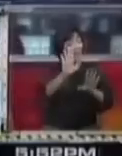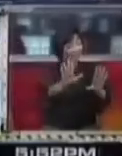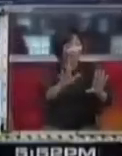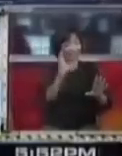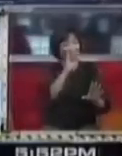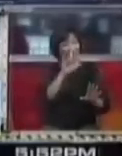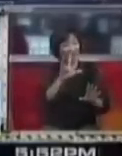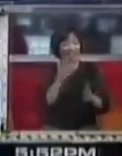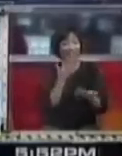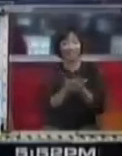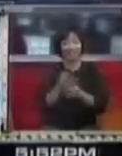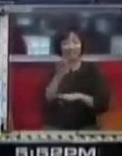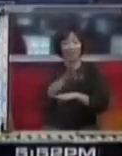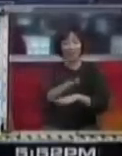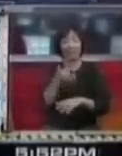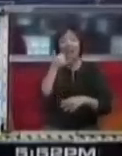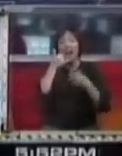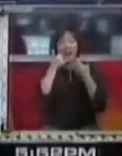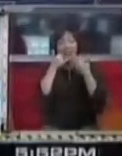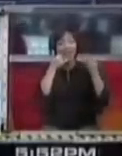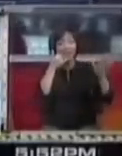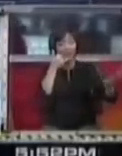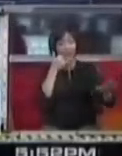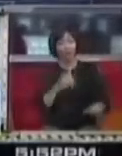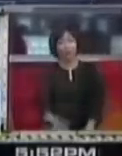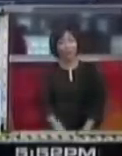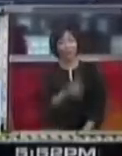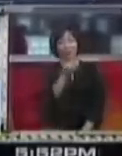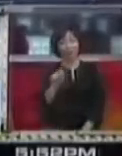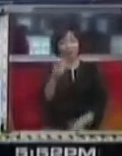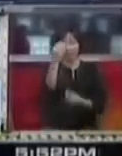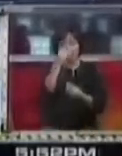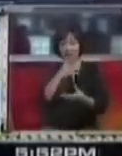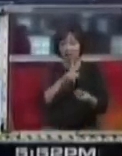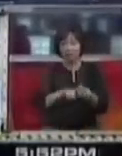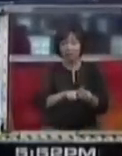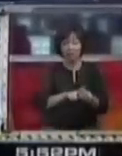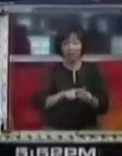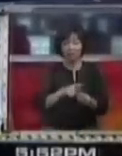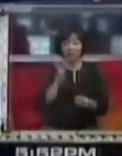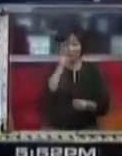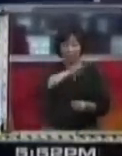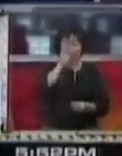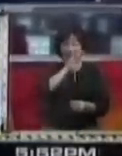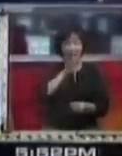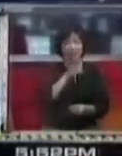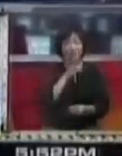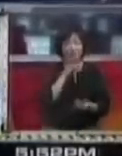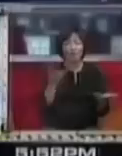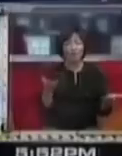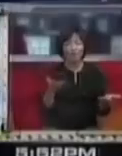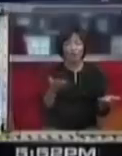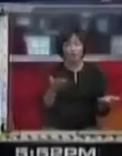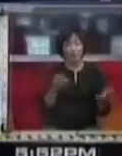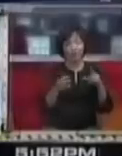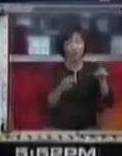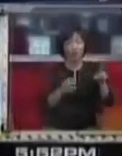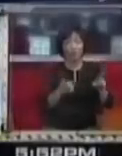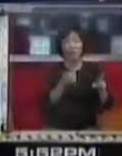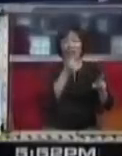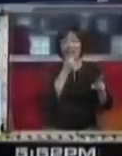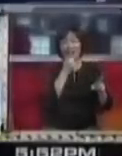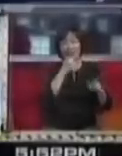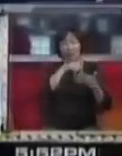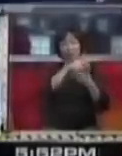you rin o. Magandang hapon po, Chairman, sir. Inireklamo sa T3 ang mabahong tubig na sanhiraw ng maling project dyan sa